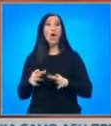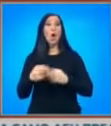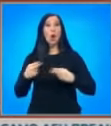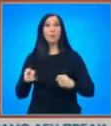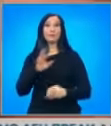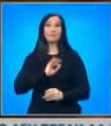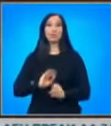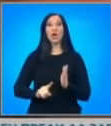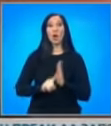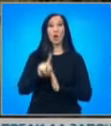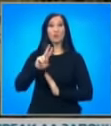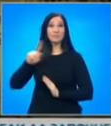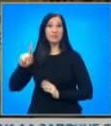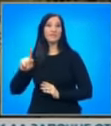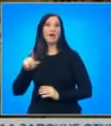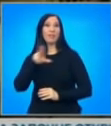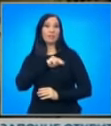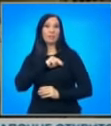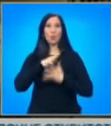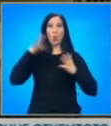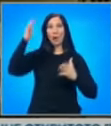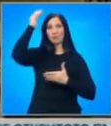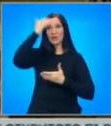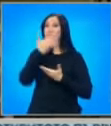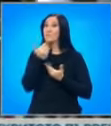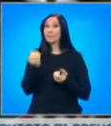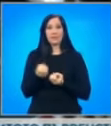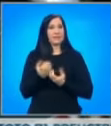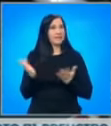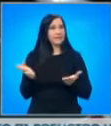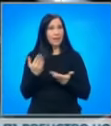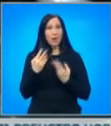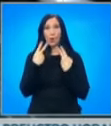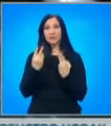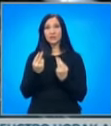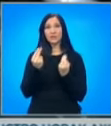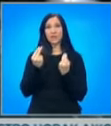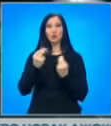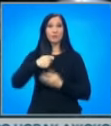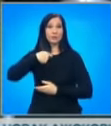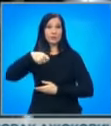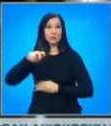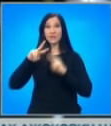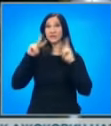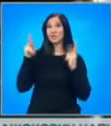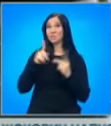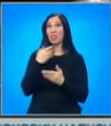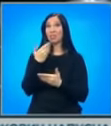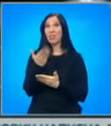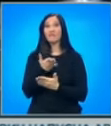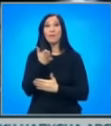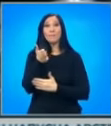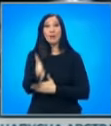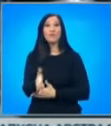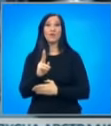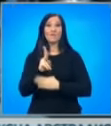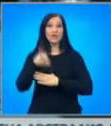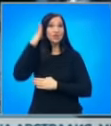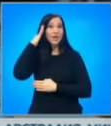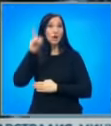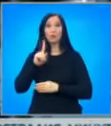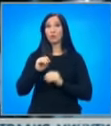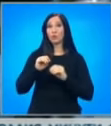титла от големия шлем няма да се сбъдне. Оказа се, че да си най-добрият тенисист в света не ти дава право да влезеш в страна, която не допуска на